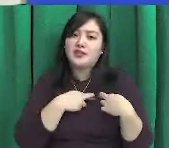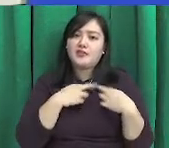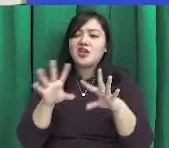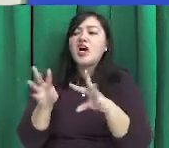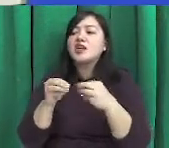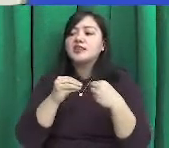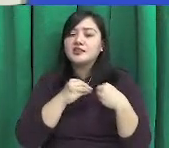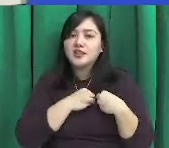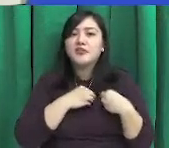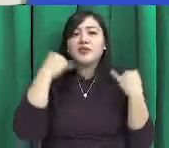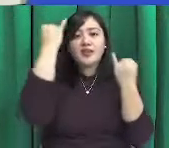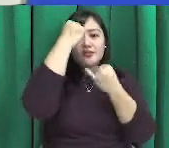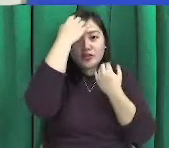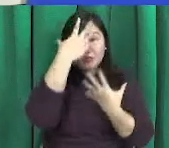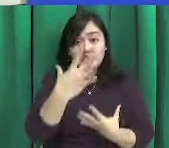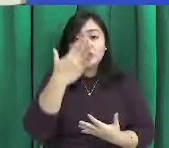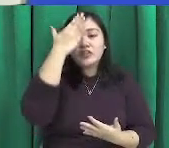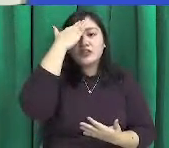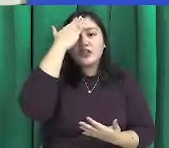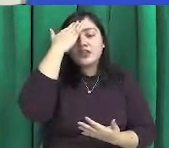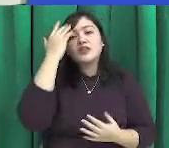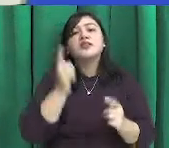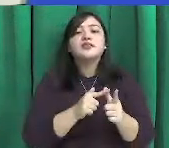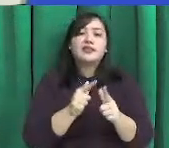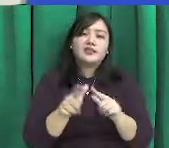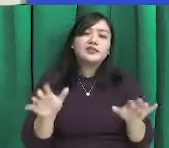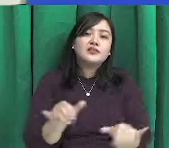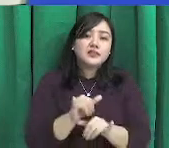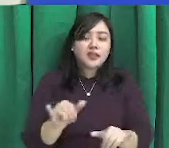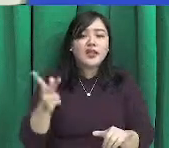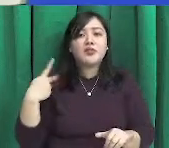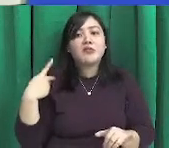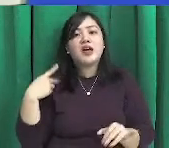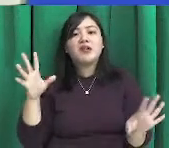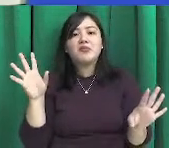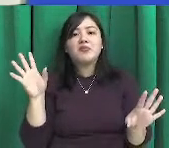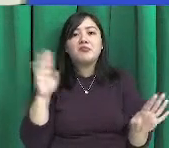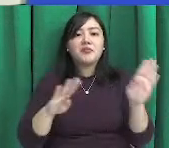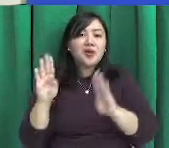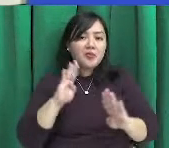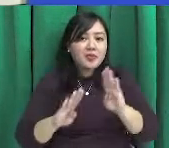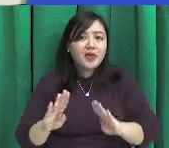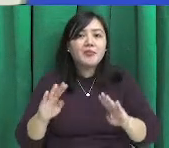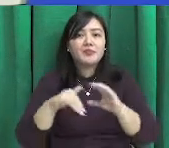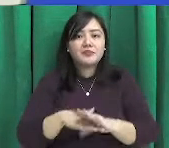May problema tayo sa pamilya natin because may problema tayo sa comprehension.